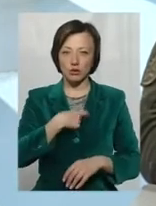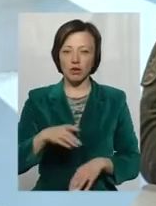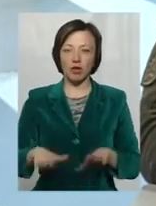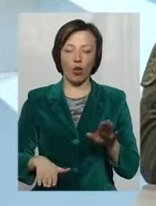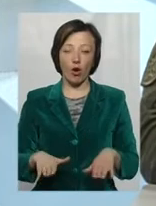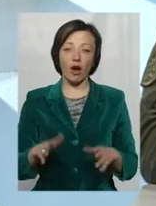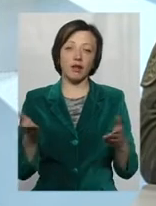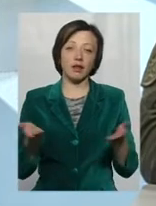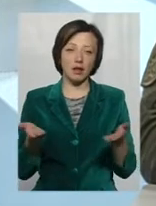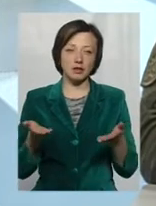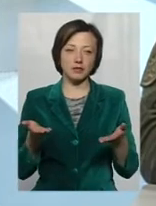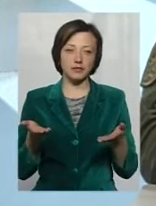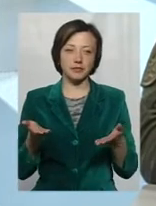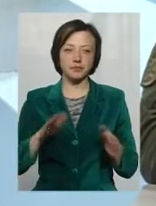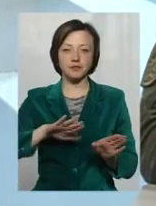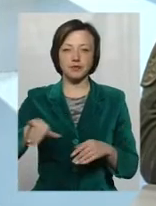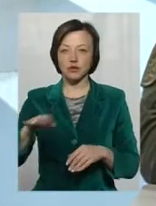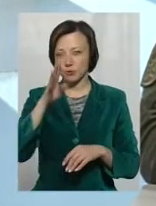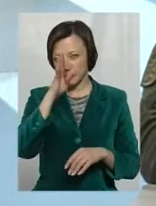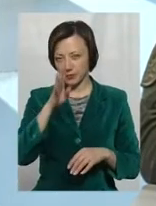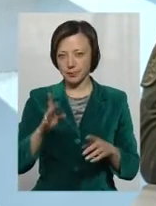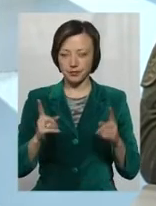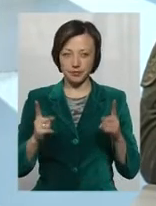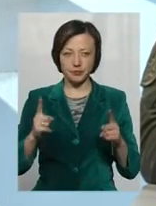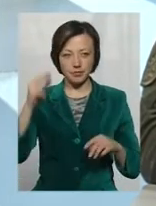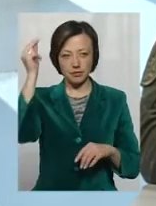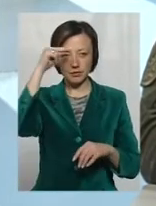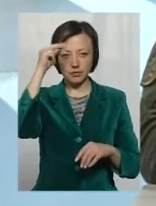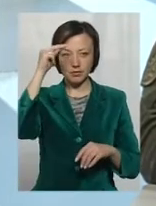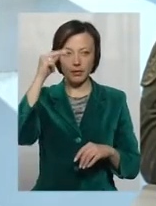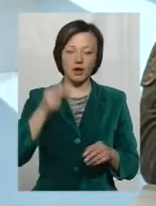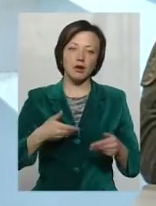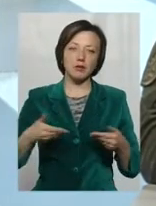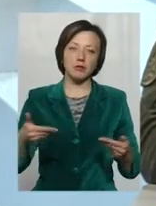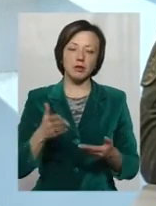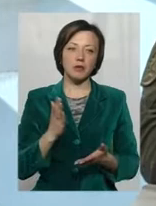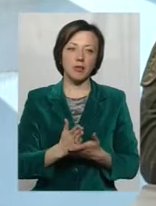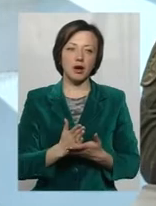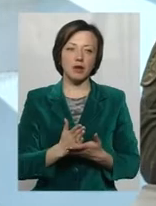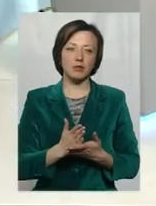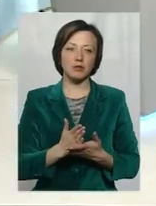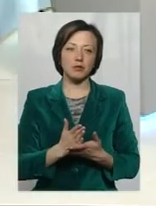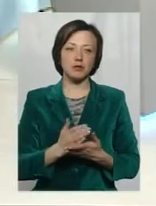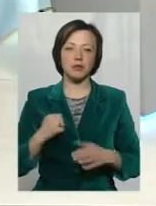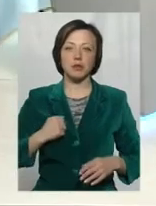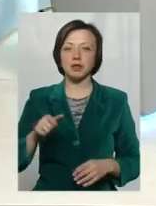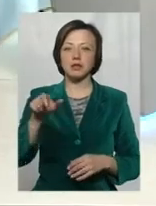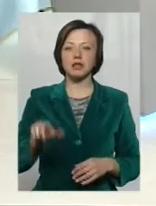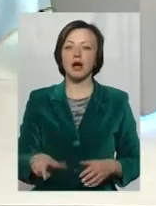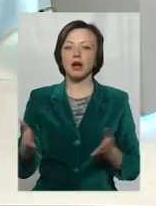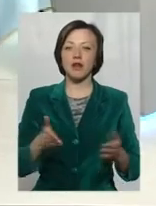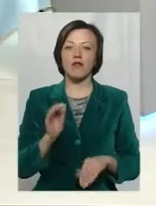І десь після 4-місячного курсу ми маємо бійця, який